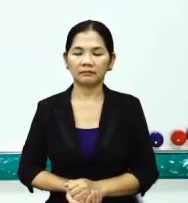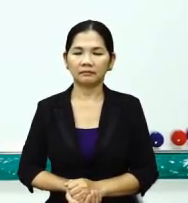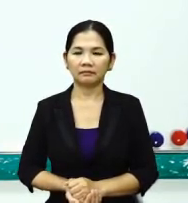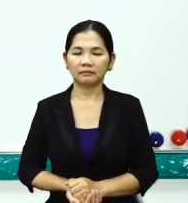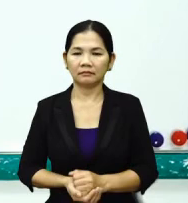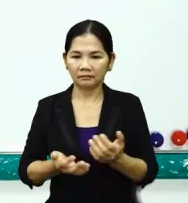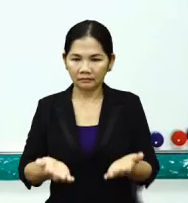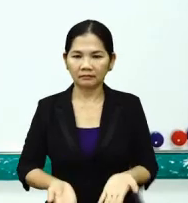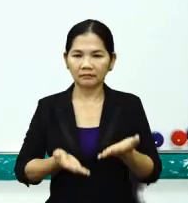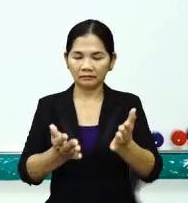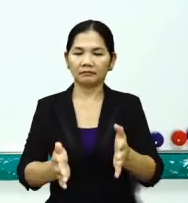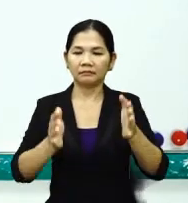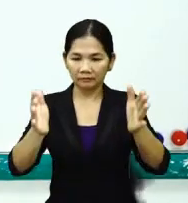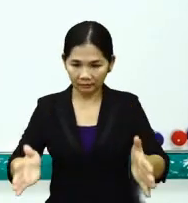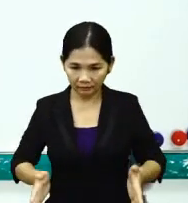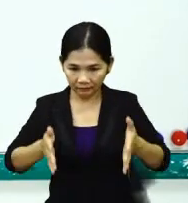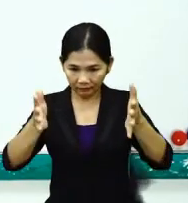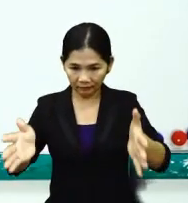Đặt lơ rô tế.